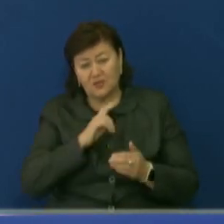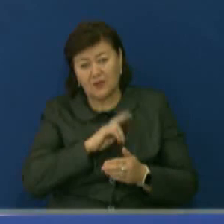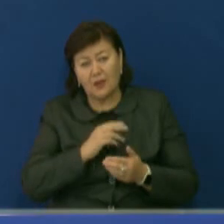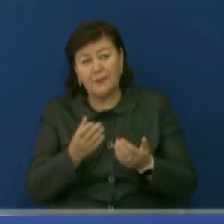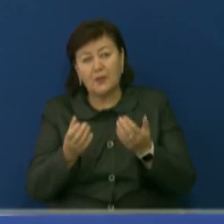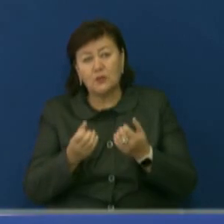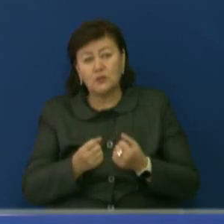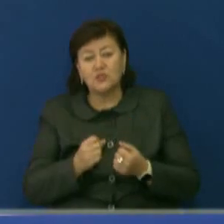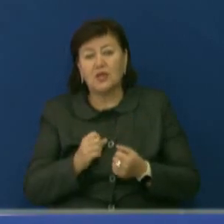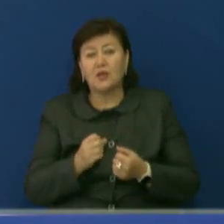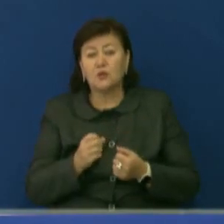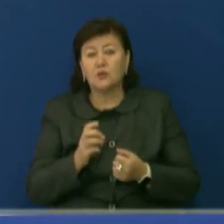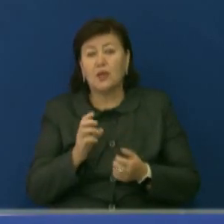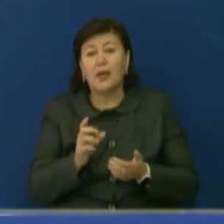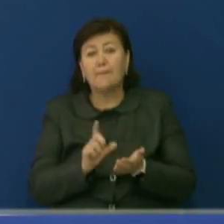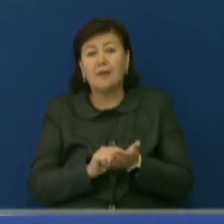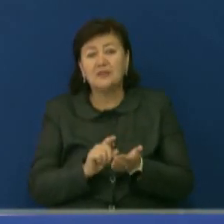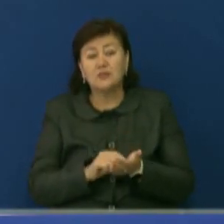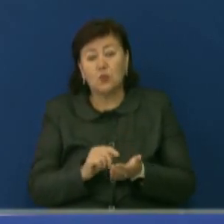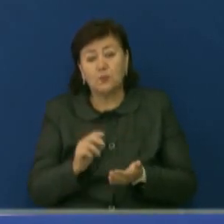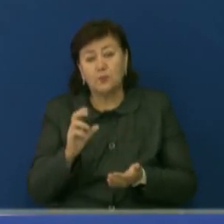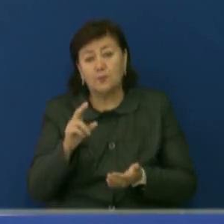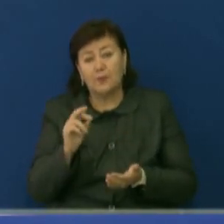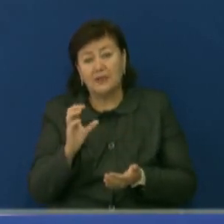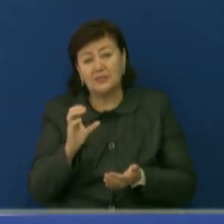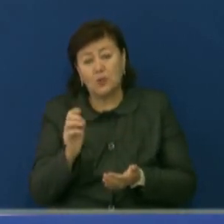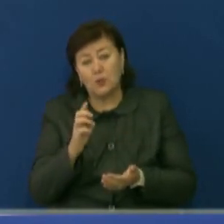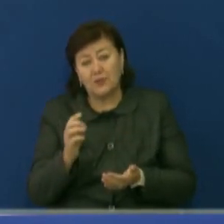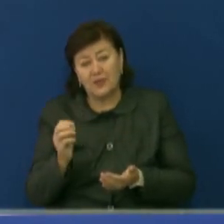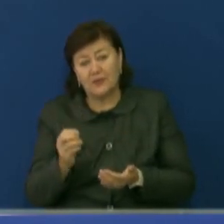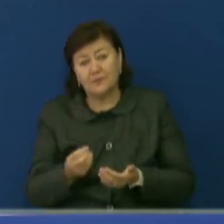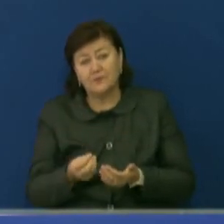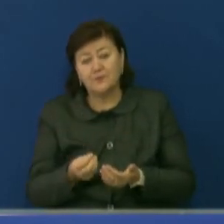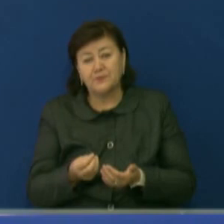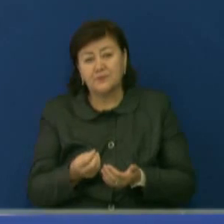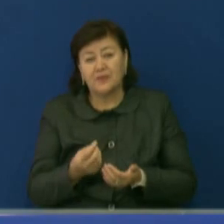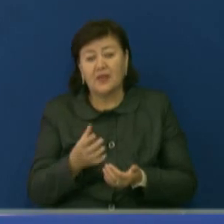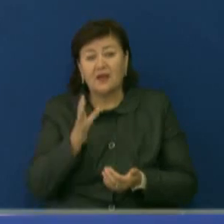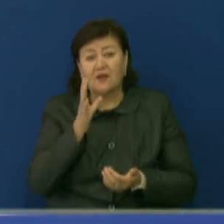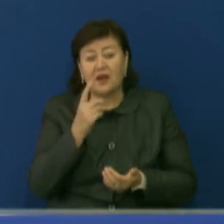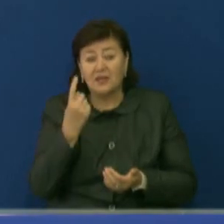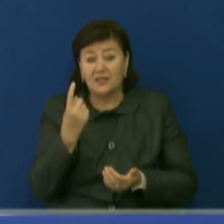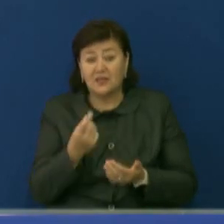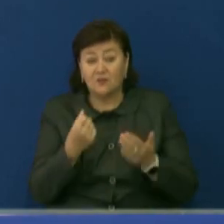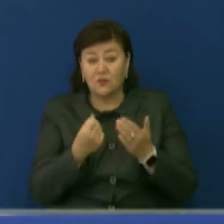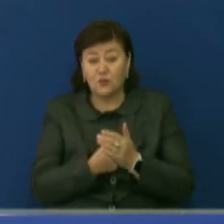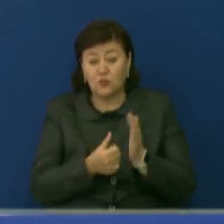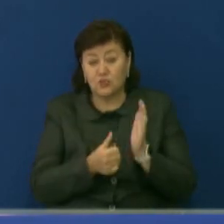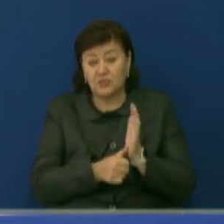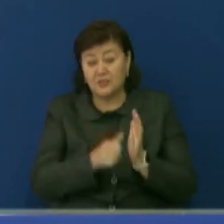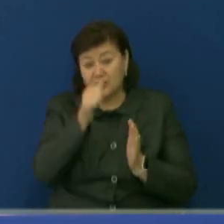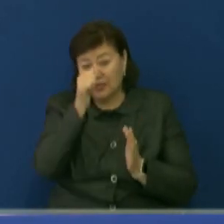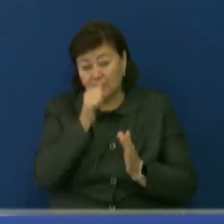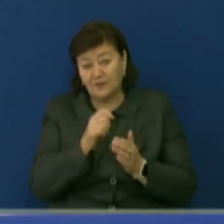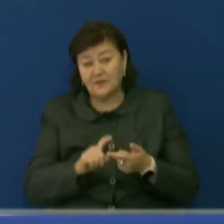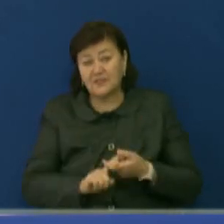социальные пособия. По данным областного информационного центра, уволенный получает социальное пособие в течение периода от 1 до 6 месяцев в зависимости